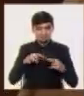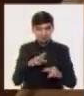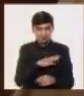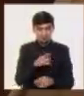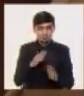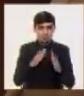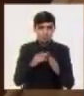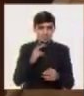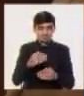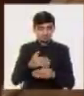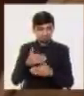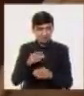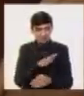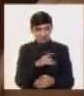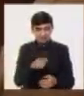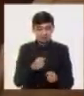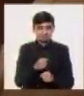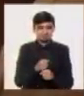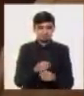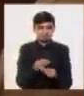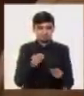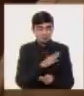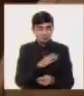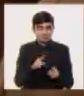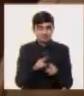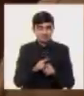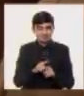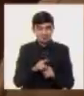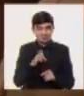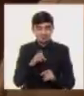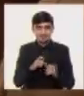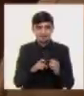жилые комплексы, чтобы они сдавались, значит,